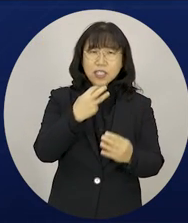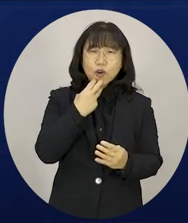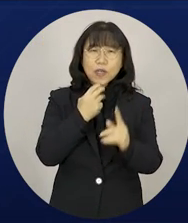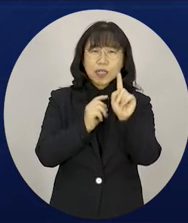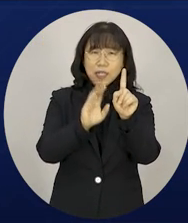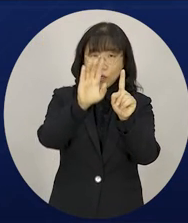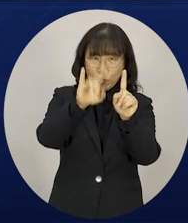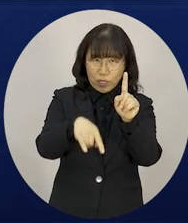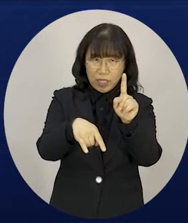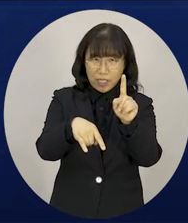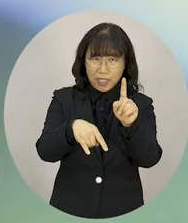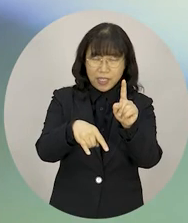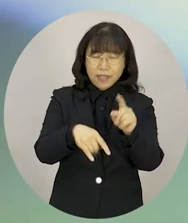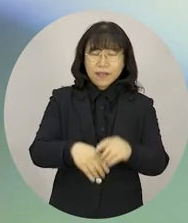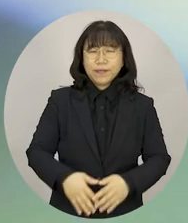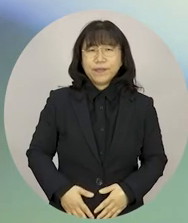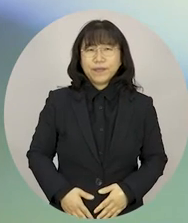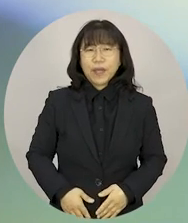입증했습니다.